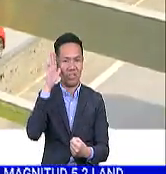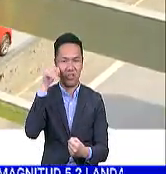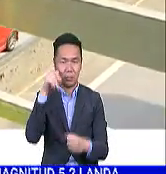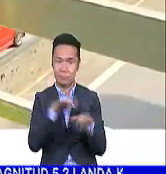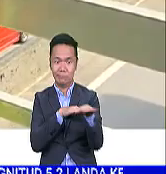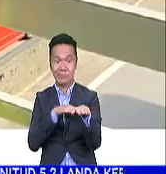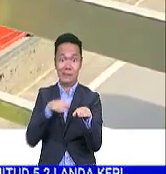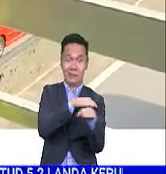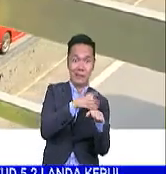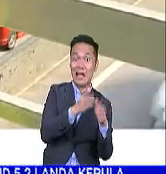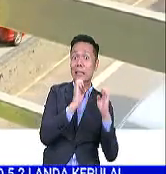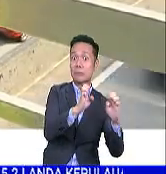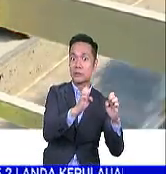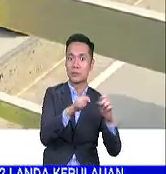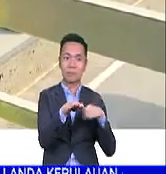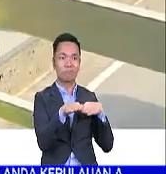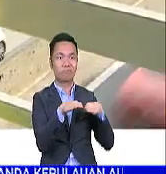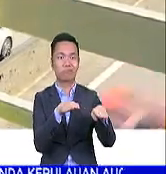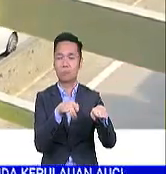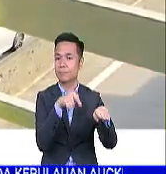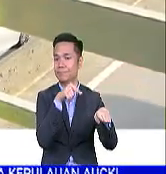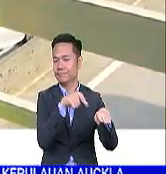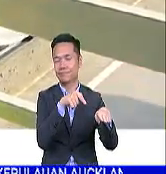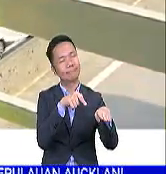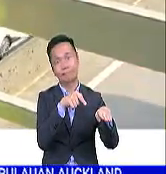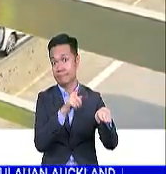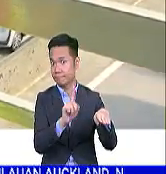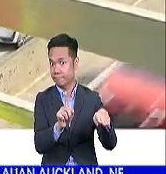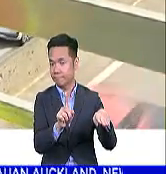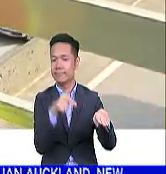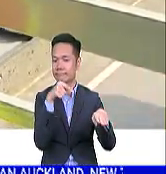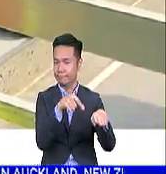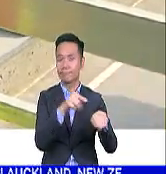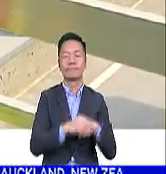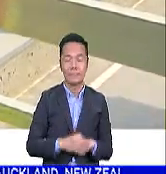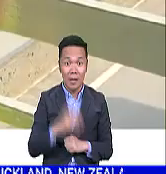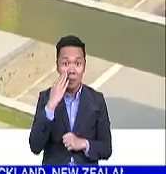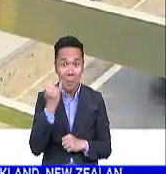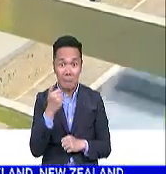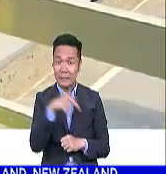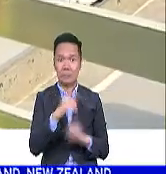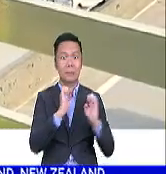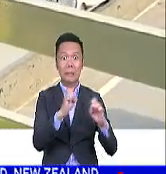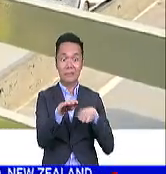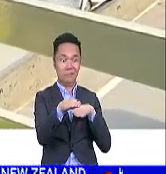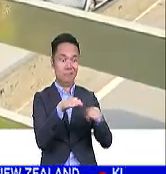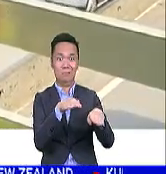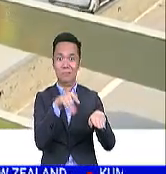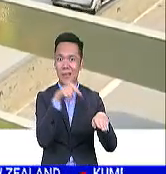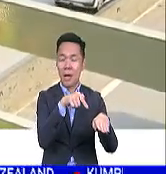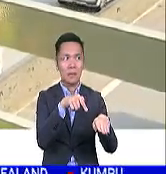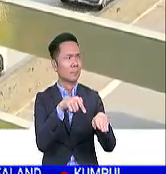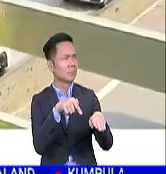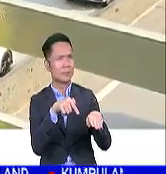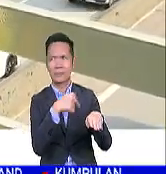Dan sekiranya tiada benda penting, elakkan daripada menggunakan laluan ini kerana dikhuatiri akan